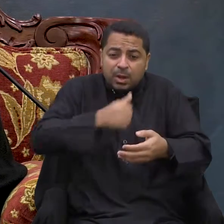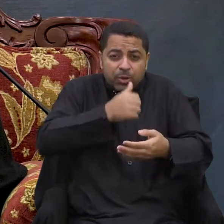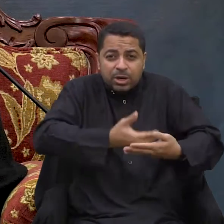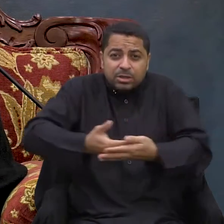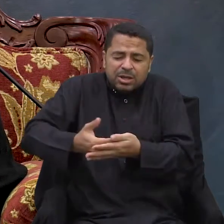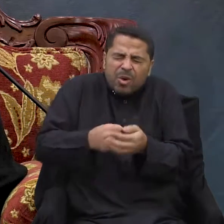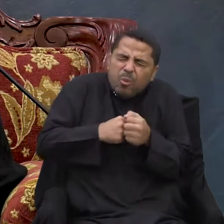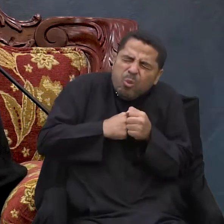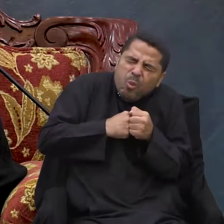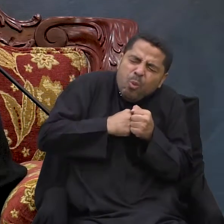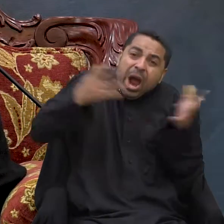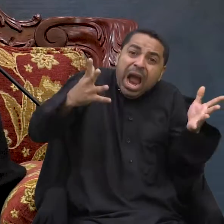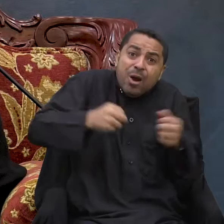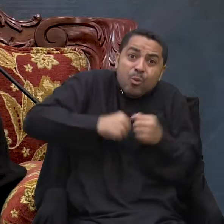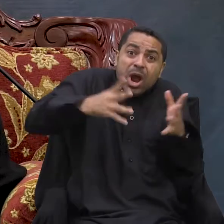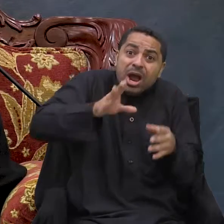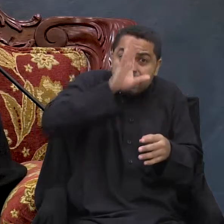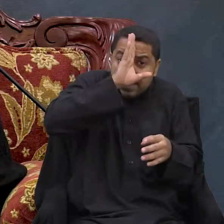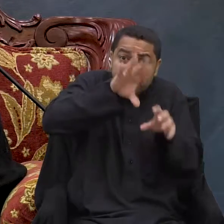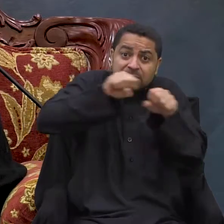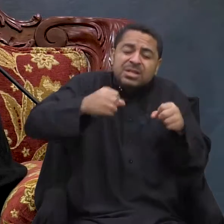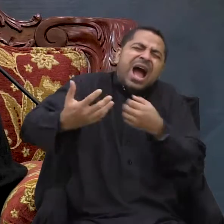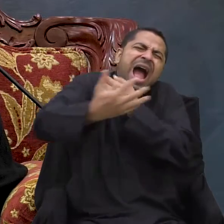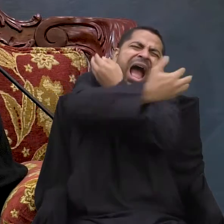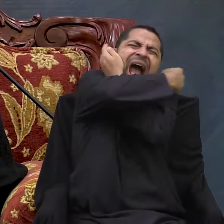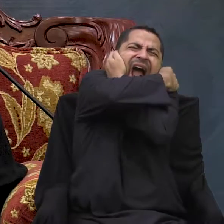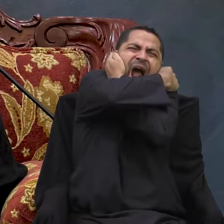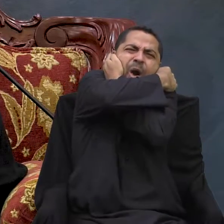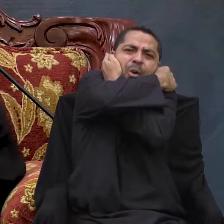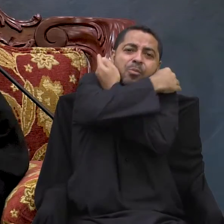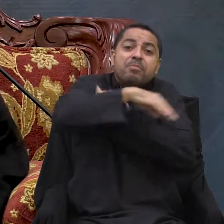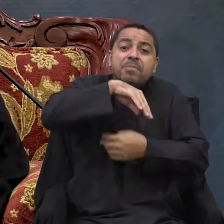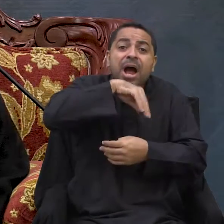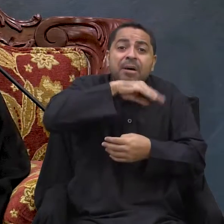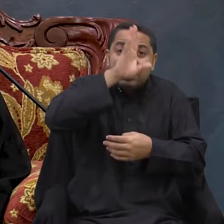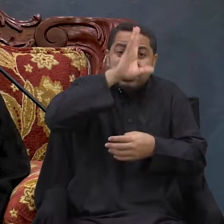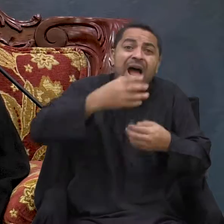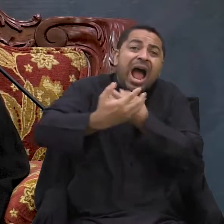القماط وتعلق برقبة أبيه الحسين.